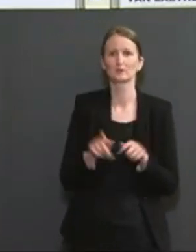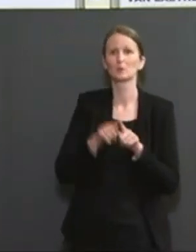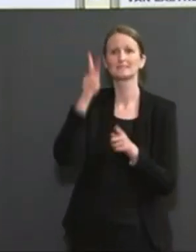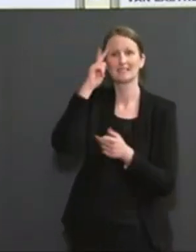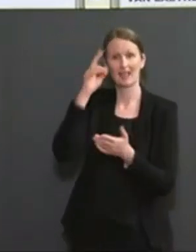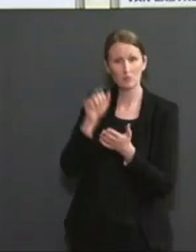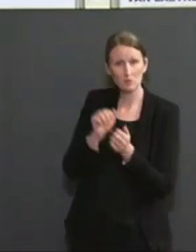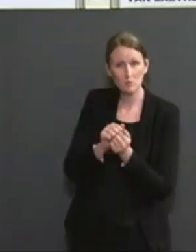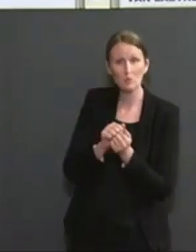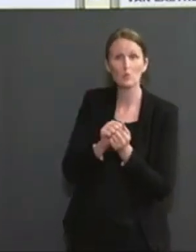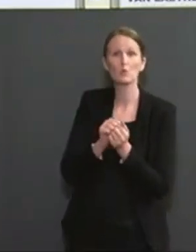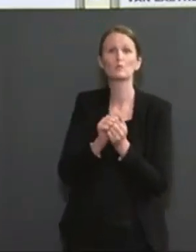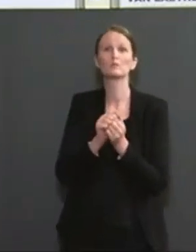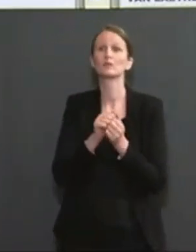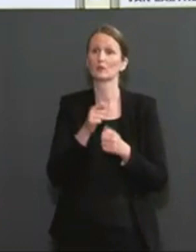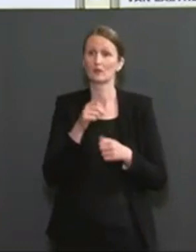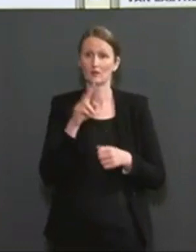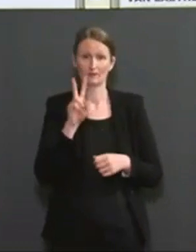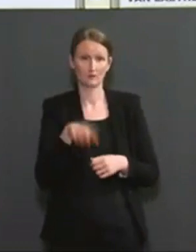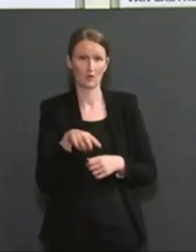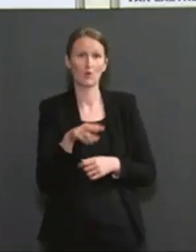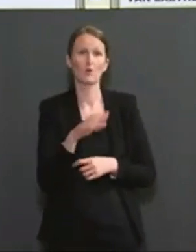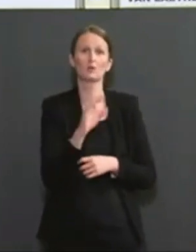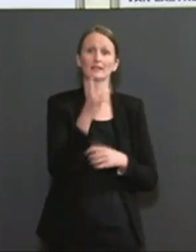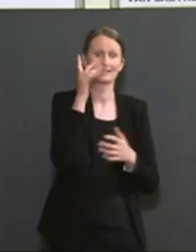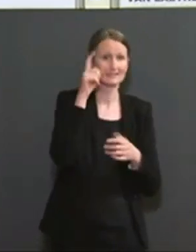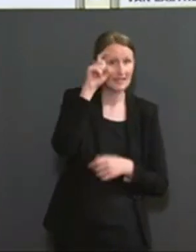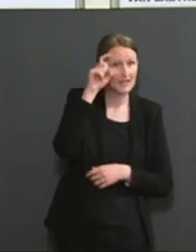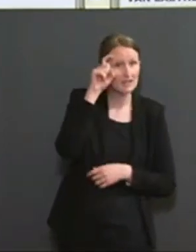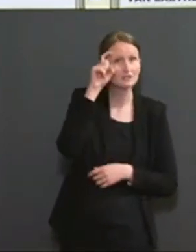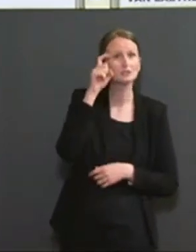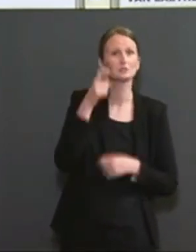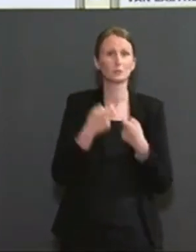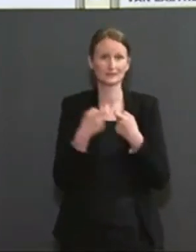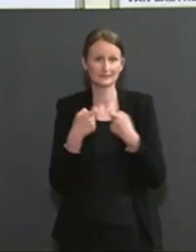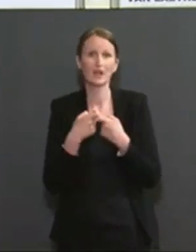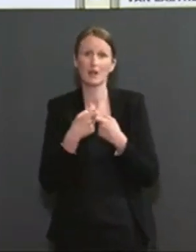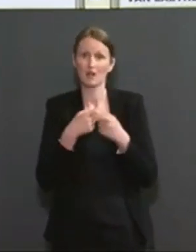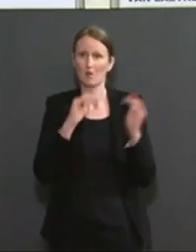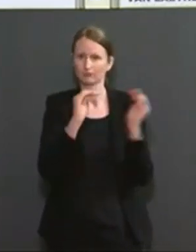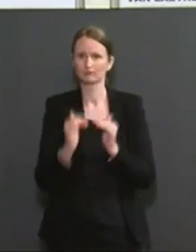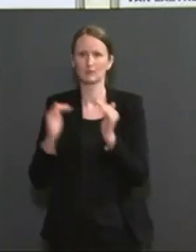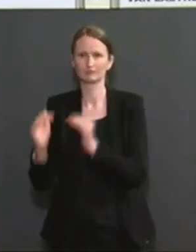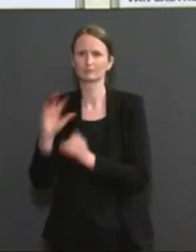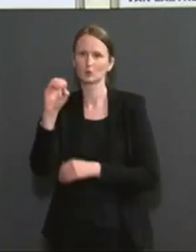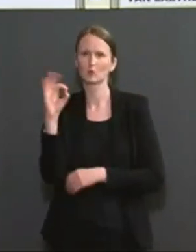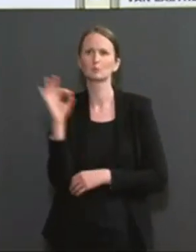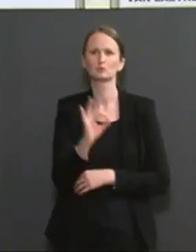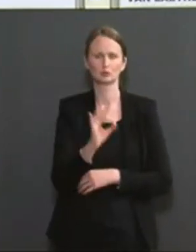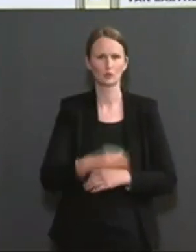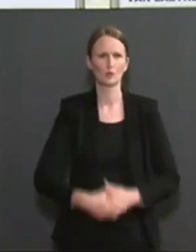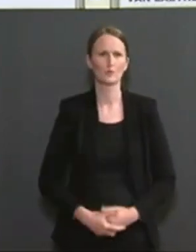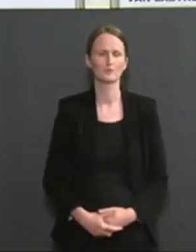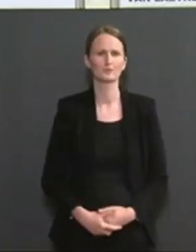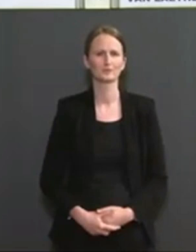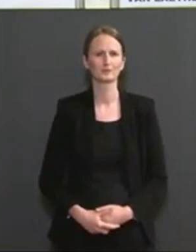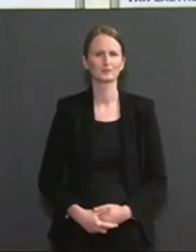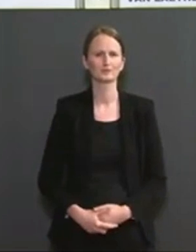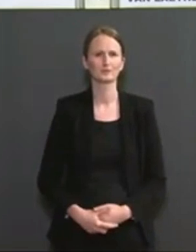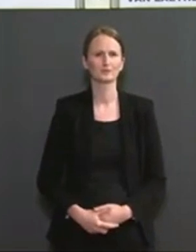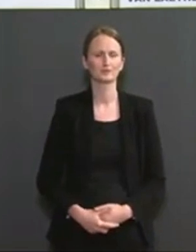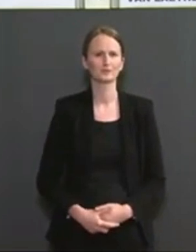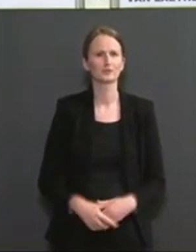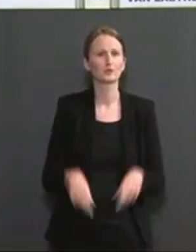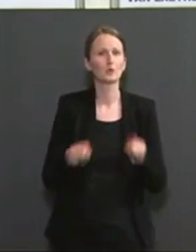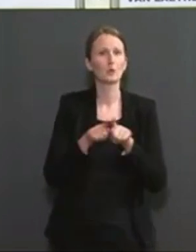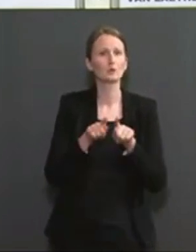Luxembourg et Liège. Quant au nombre absolu de nouveaux cas, même s'il a nettement diminué, c'est toujours au